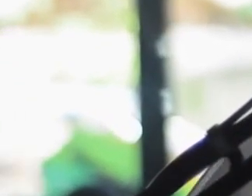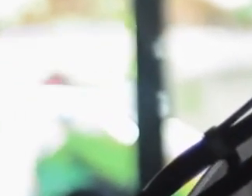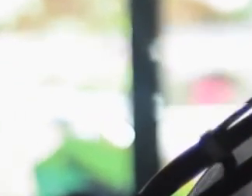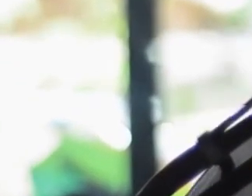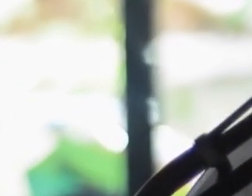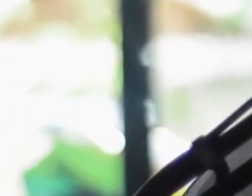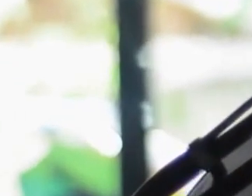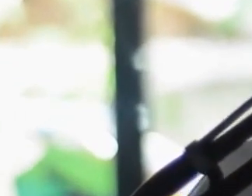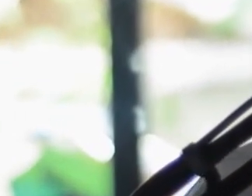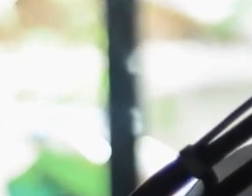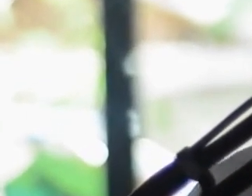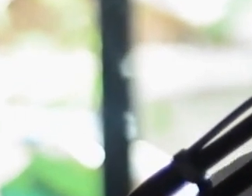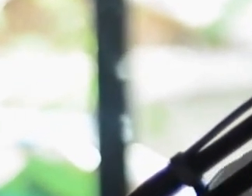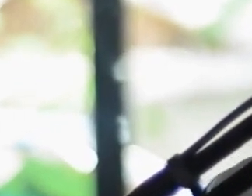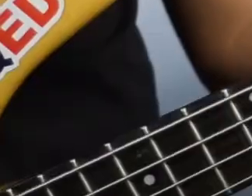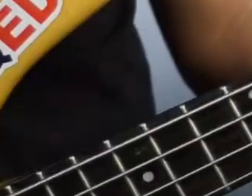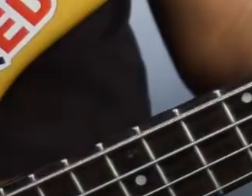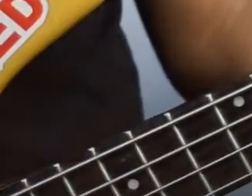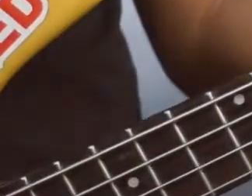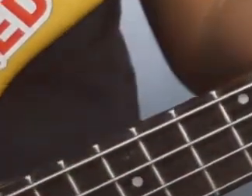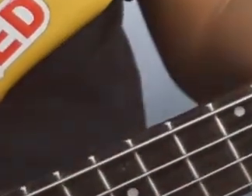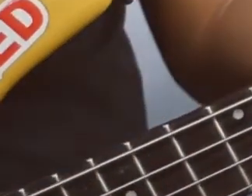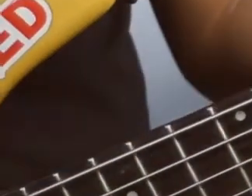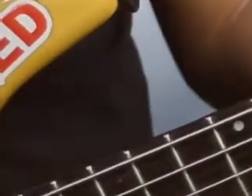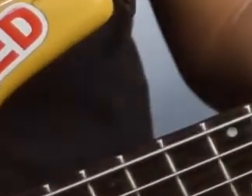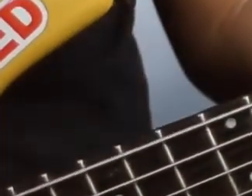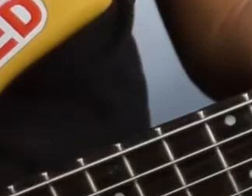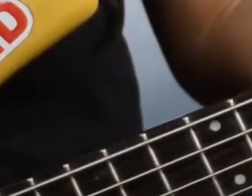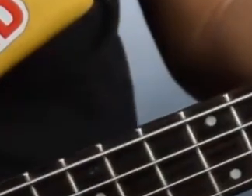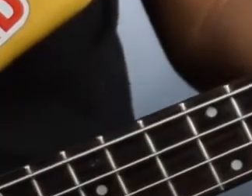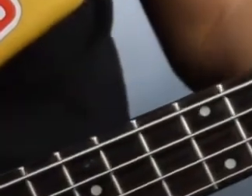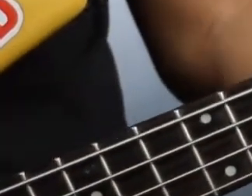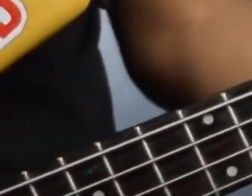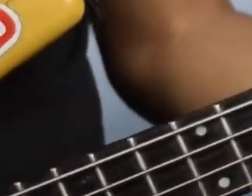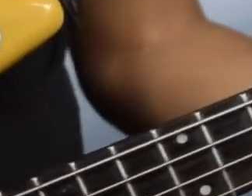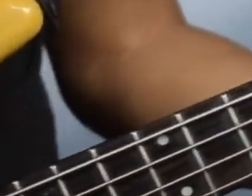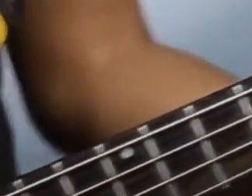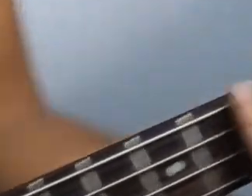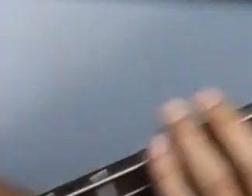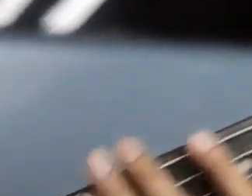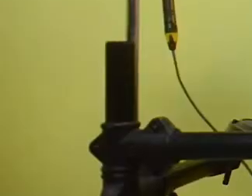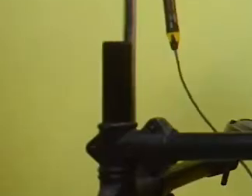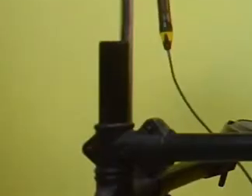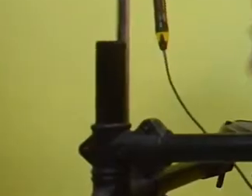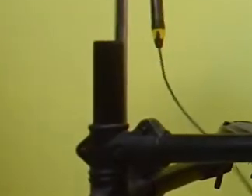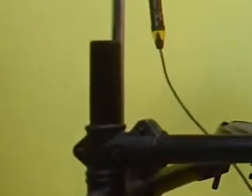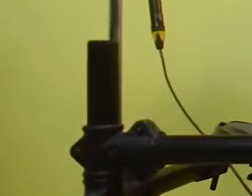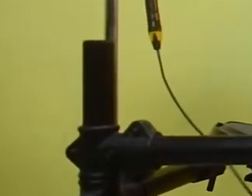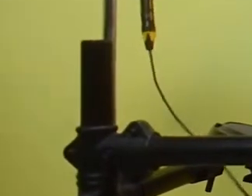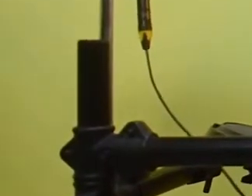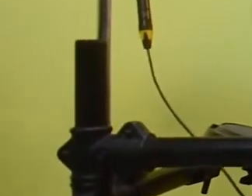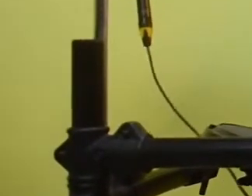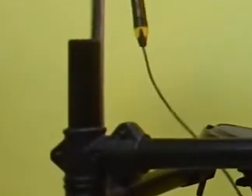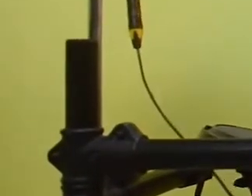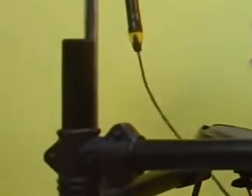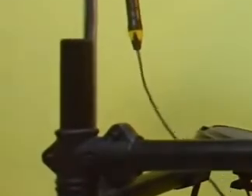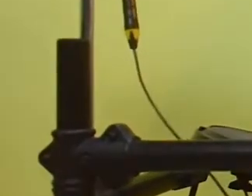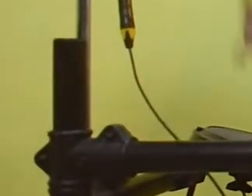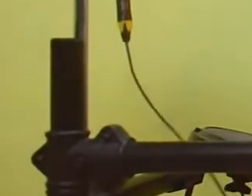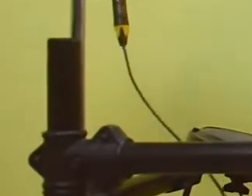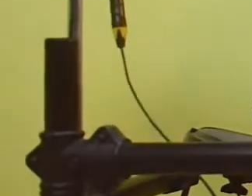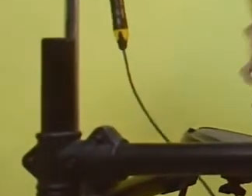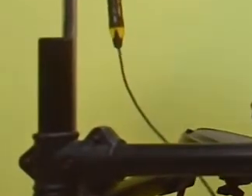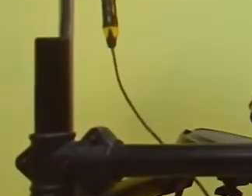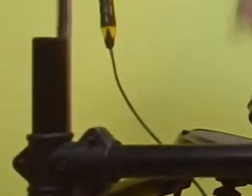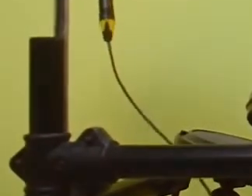na ang new normal, online learning at modular. Di pa